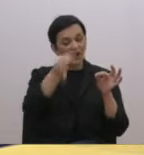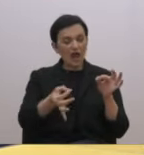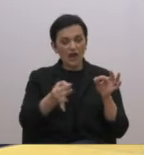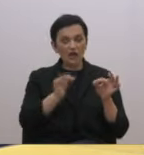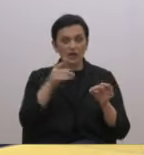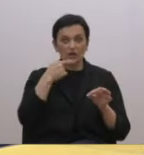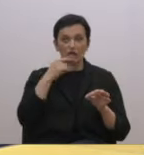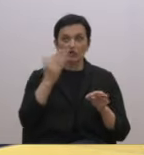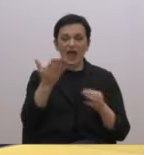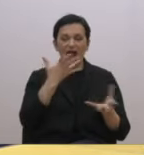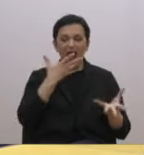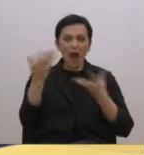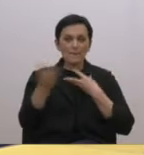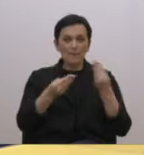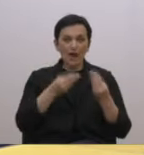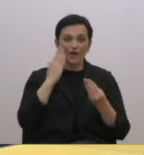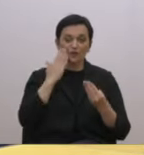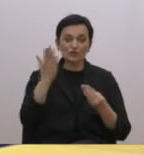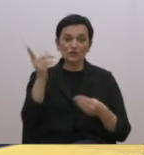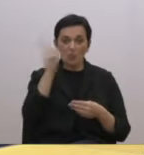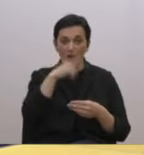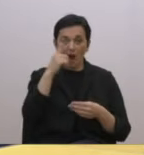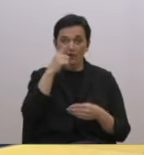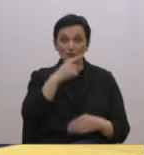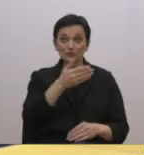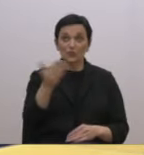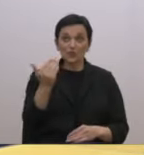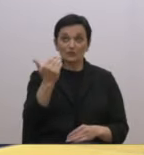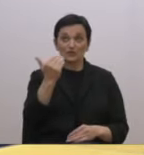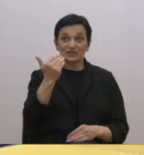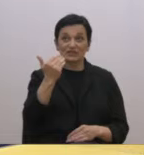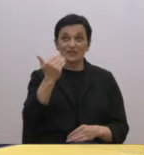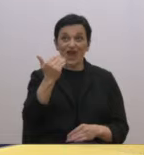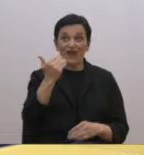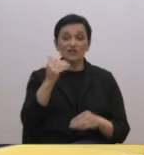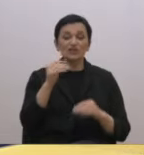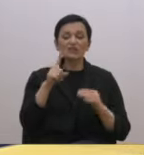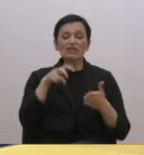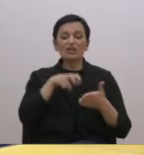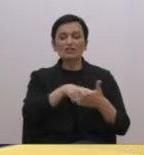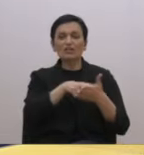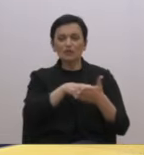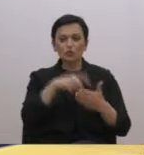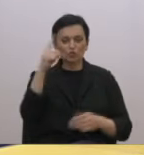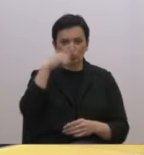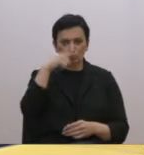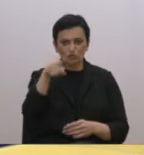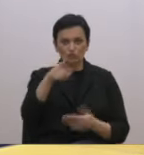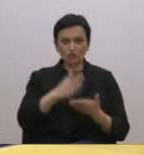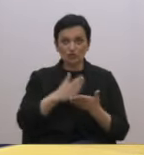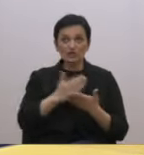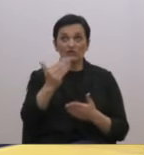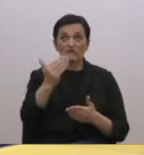თქვენ აფერისტებო, მართლა თქვენ მათყუარებო. თქვენი სამარკო ნიშანი არის ტყუილი. თქვენ